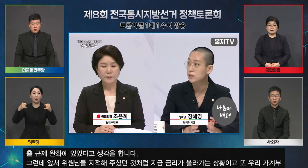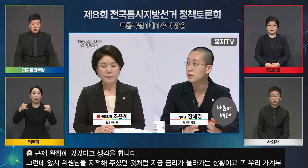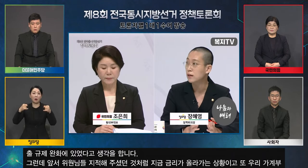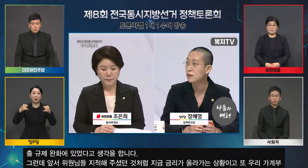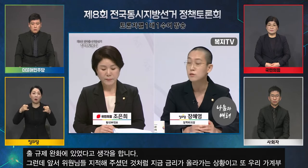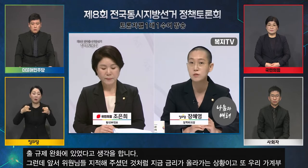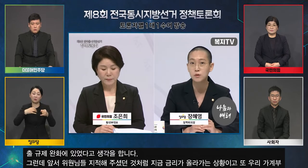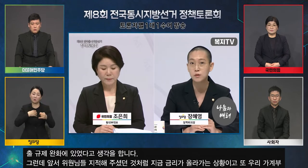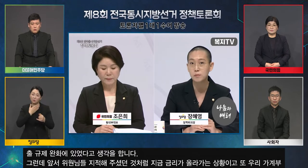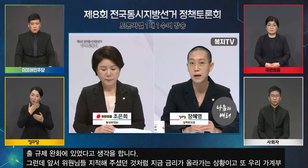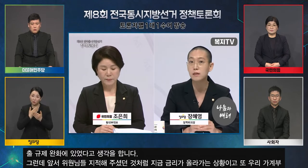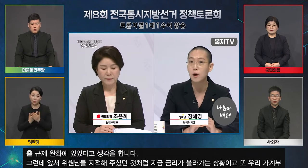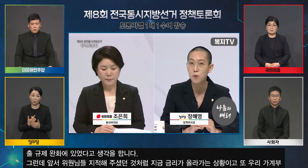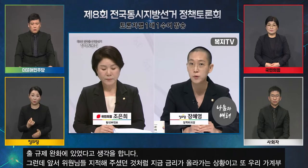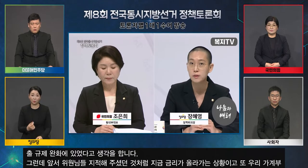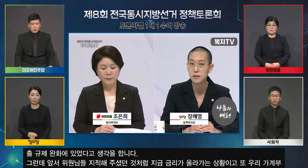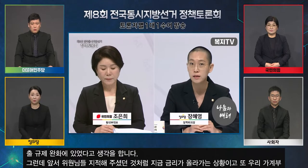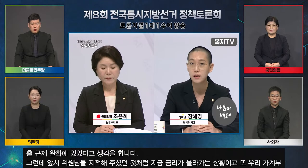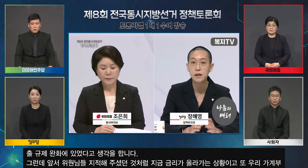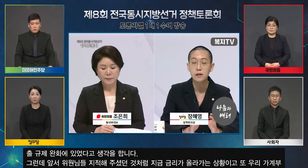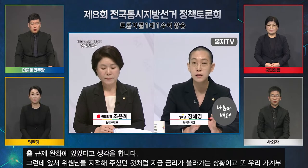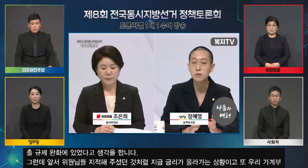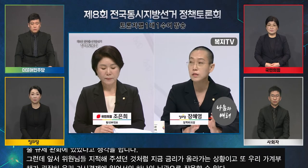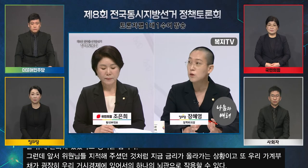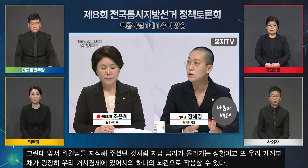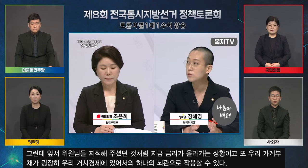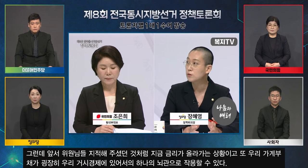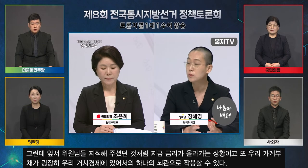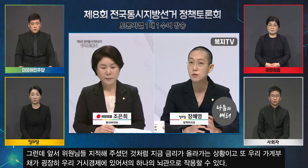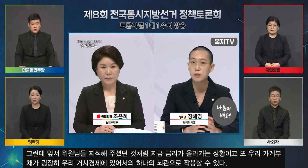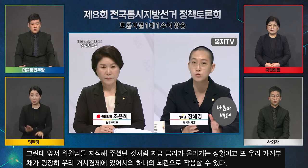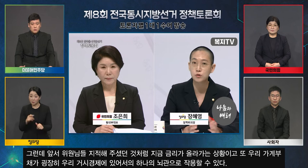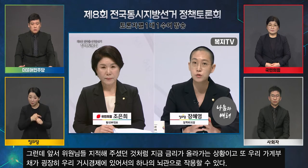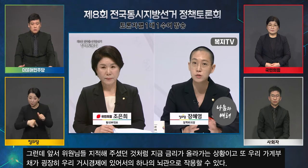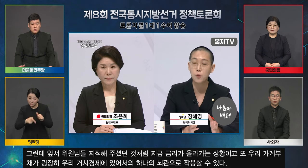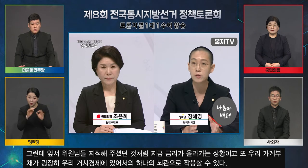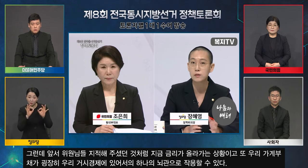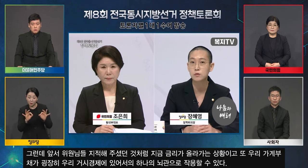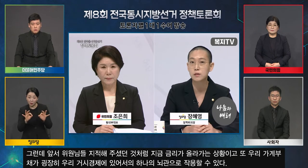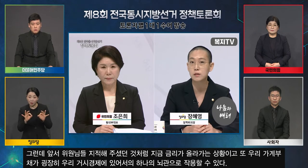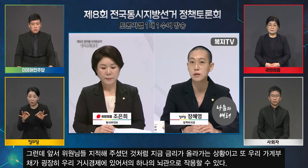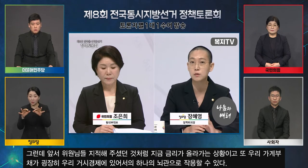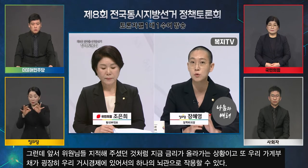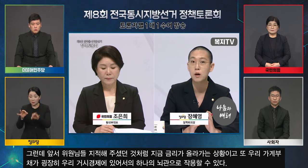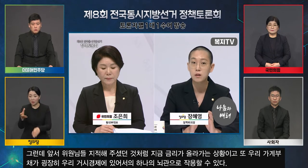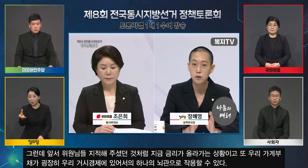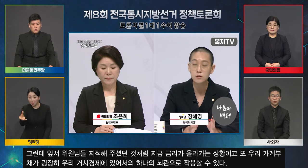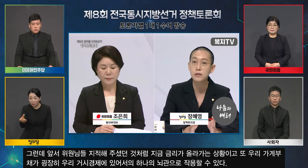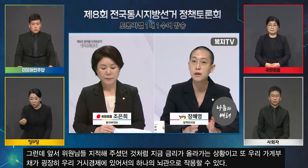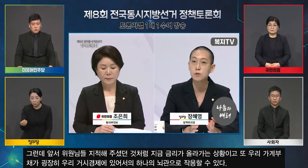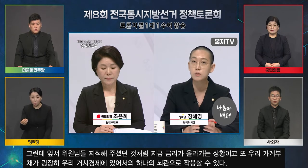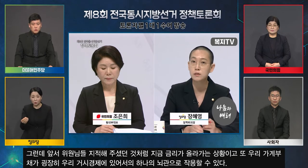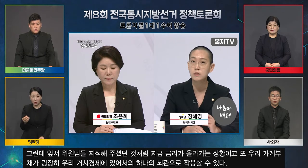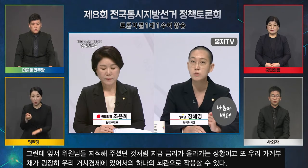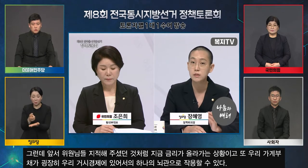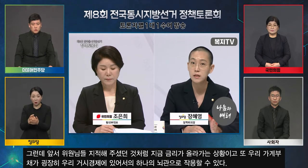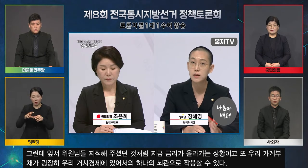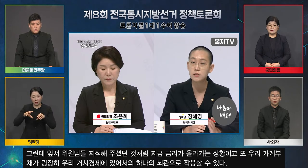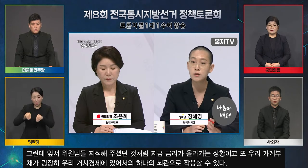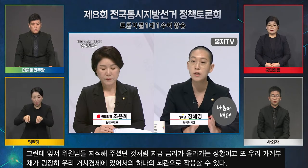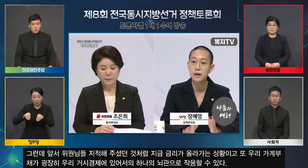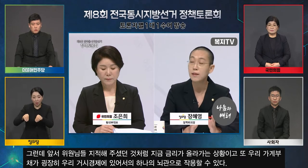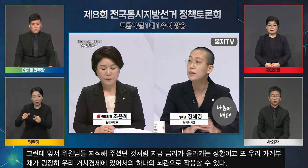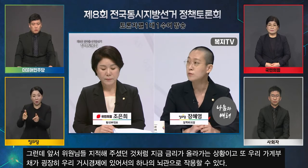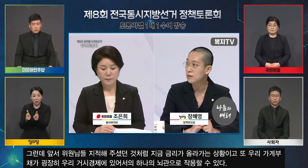작용할 수 있다. 이런 지적들이 많이 나오고 있는데 이런 상황에서도 이런 대출 규제 완화 정책을 계속 견지하고 실제로